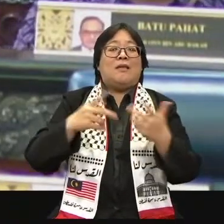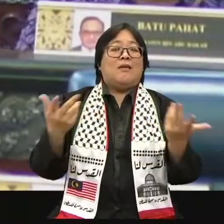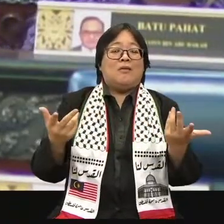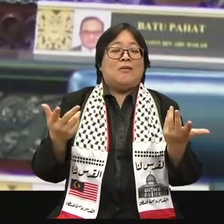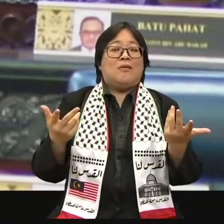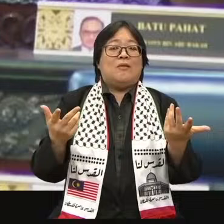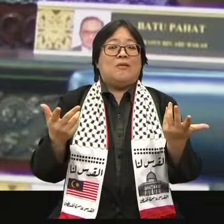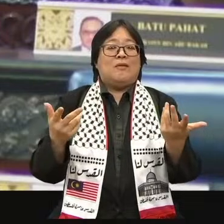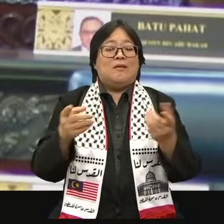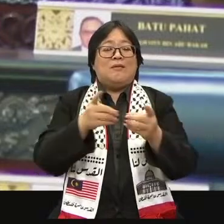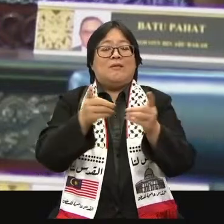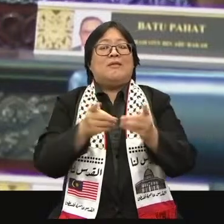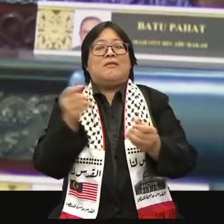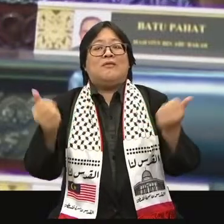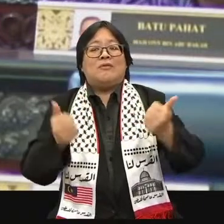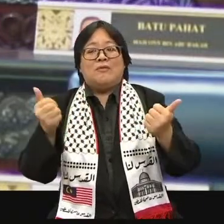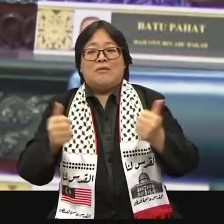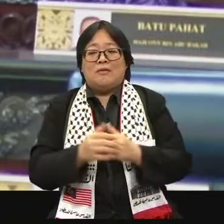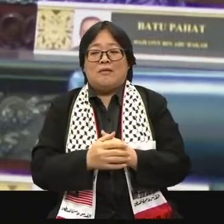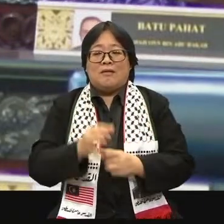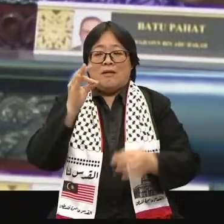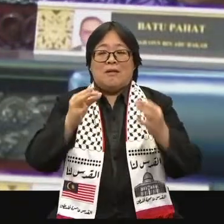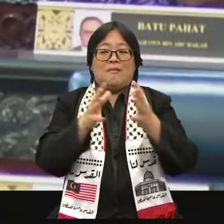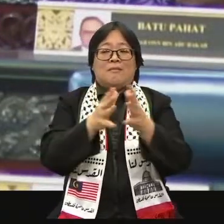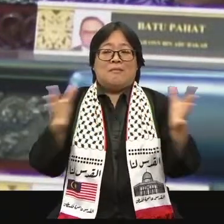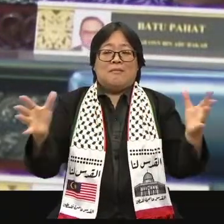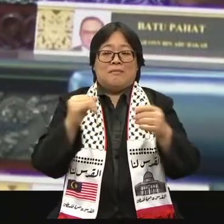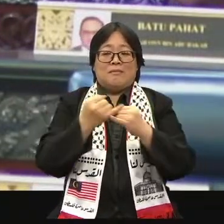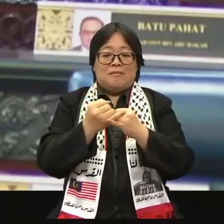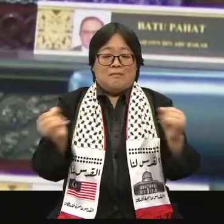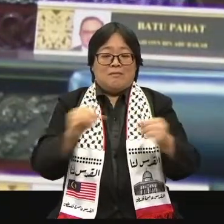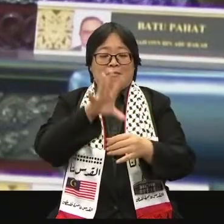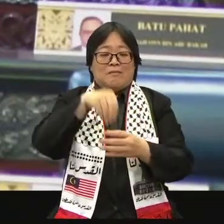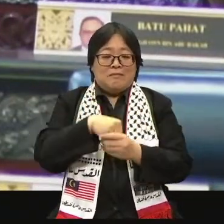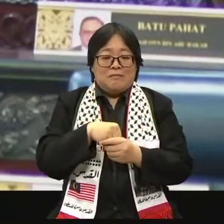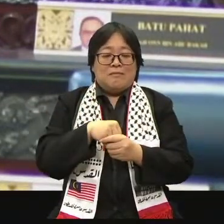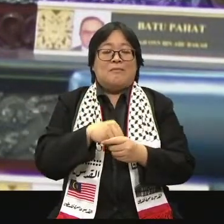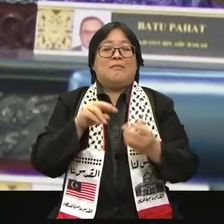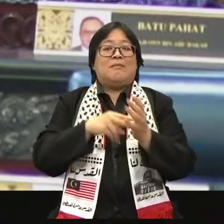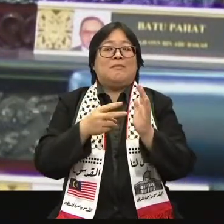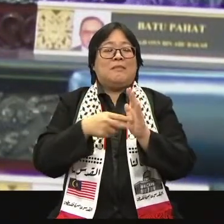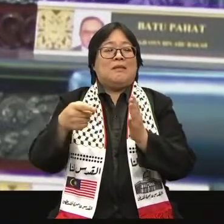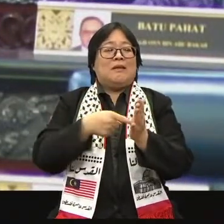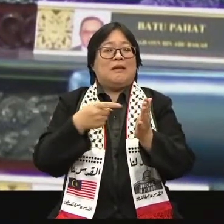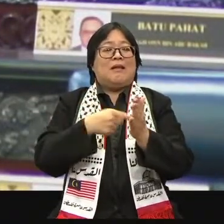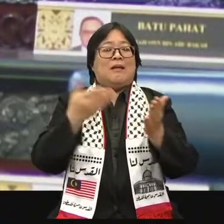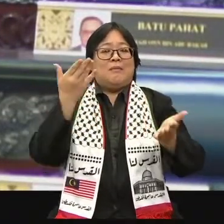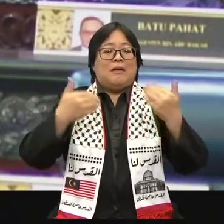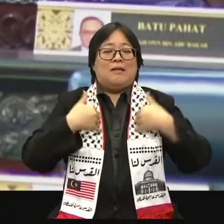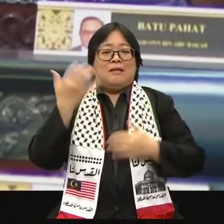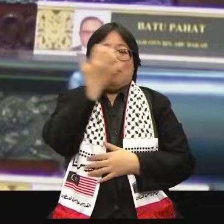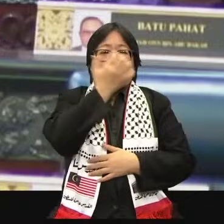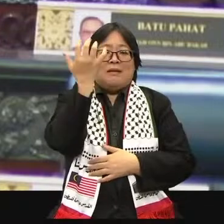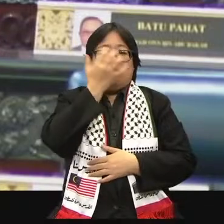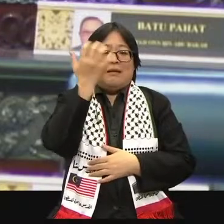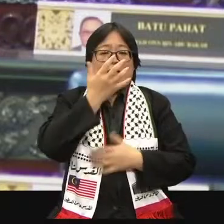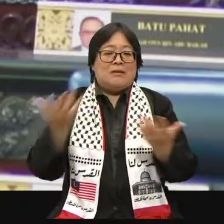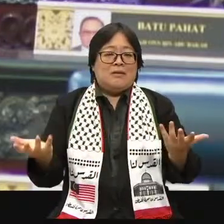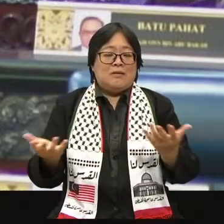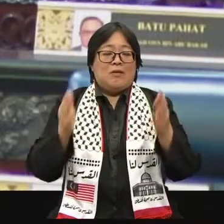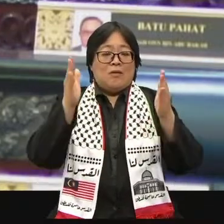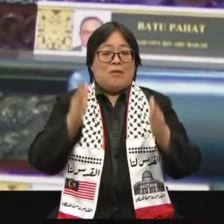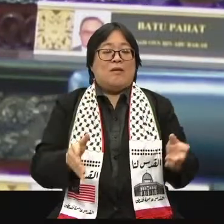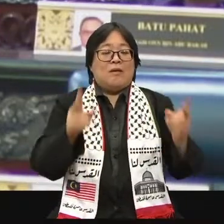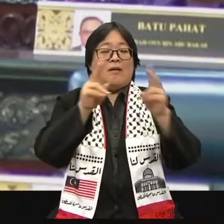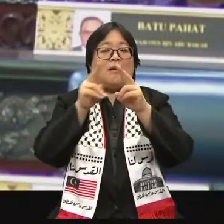pejabat daerah bertanggungjawab sebab kalau terlalu banyak jabatan yang terlibat maka kadangkala mungkin ada kekeliruan dan bila orang